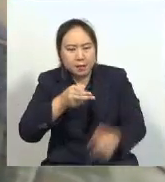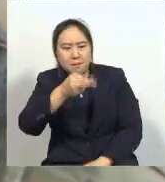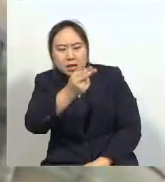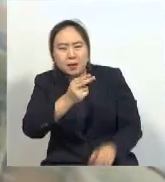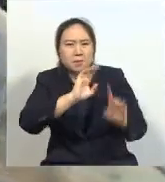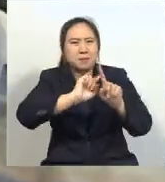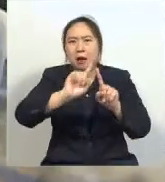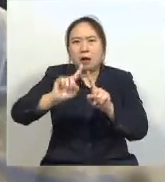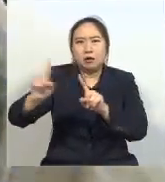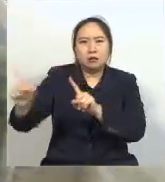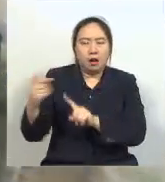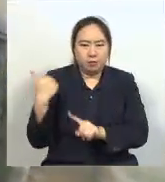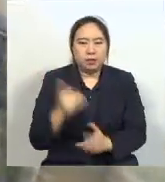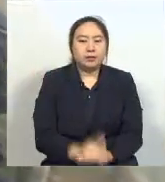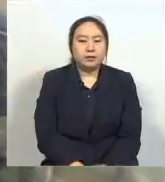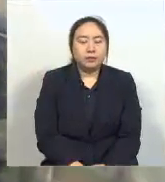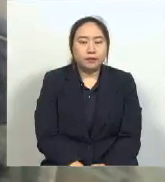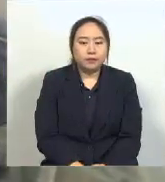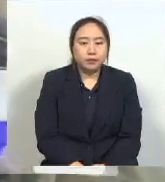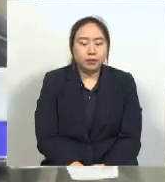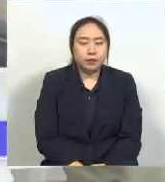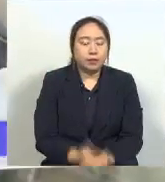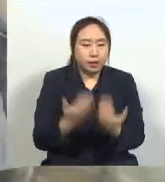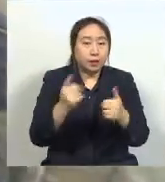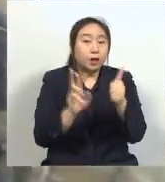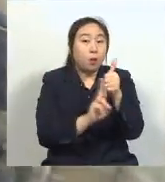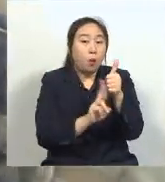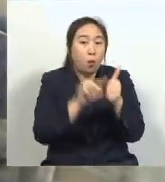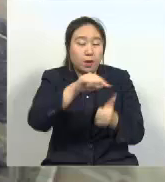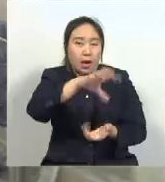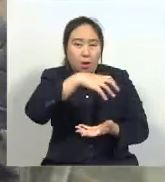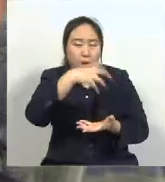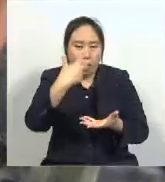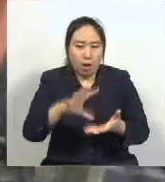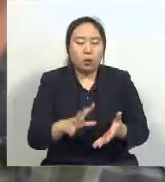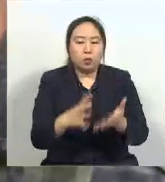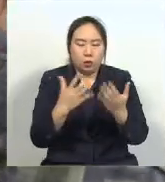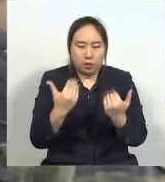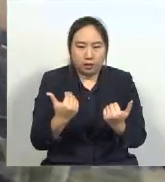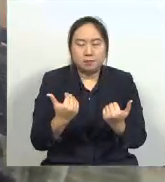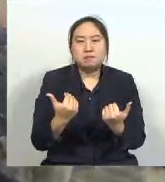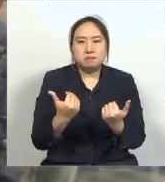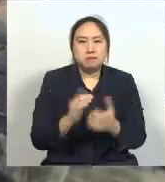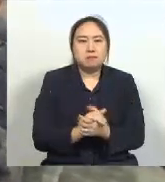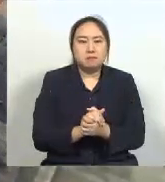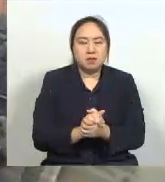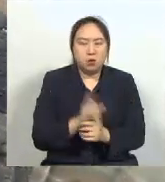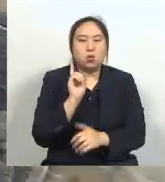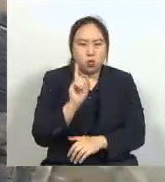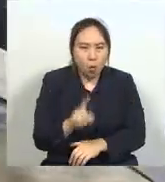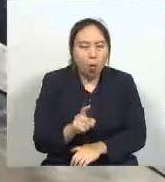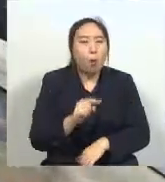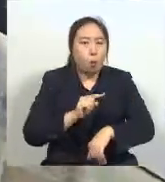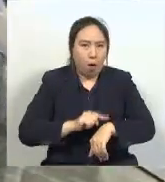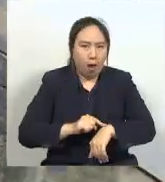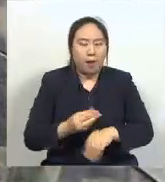ะครับขณะตามที่ท่านรองผู้จัดการท่านรายงานมานะครับกับท่านผู้การแม็กรายงานมาก็ต้องขอเวลาทำงานก่อนนะ